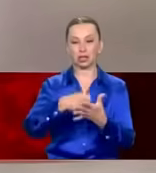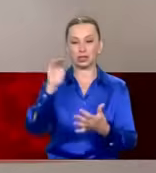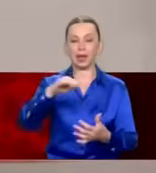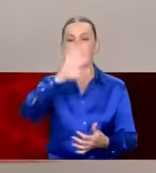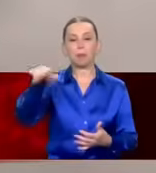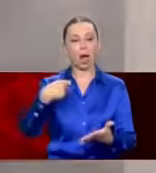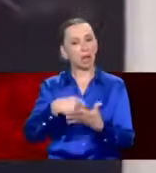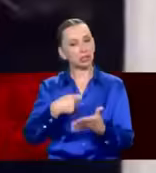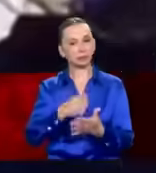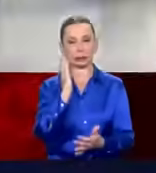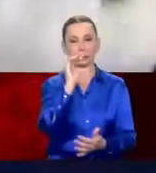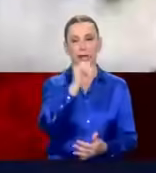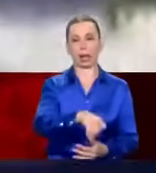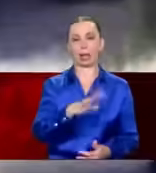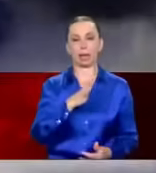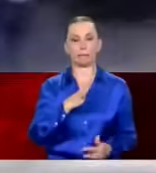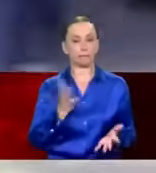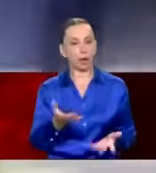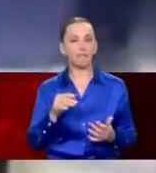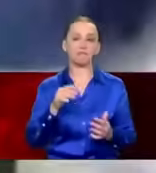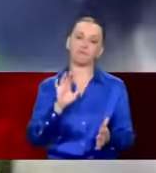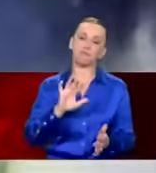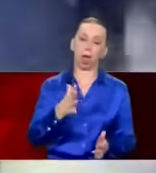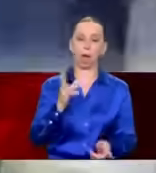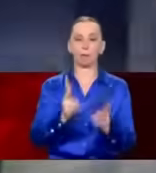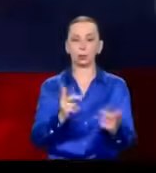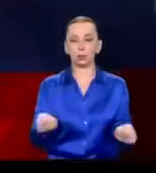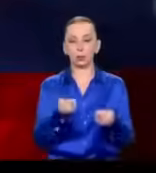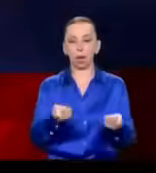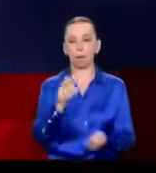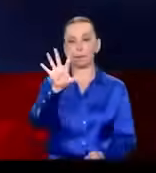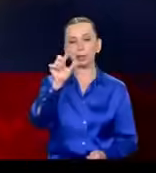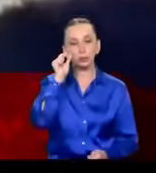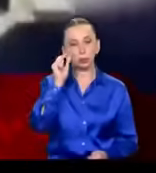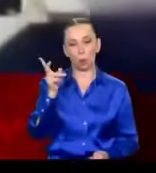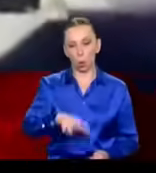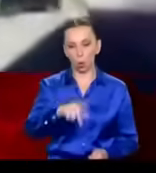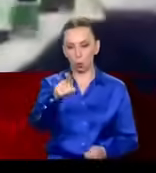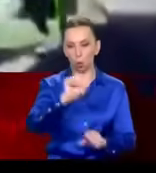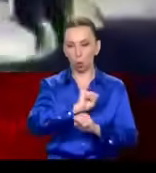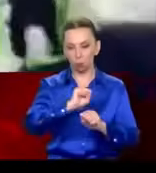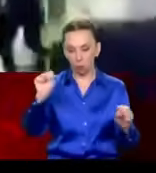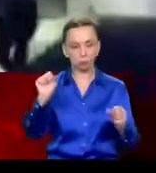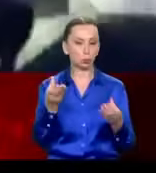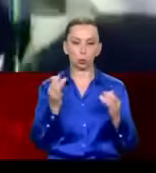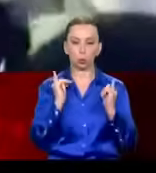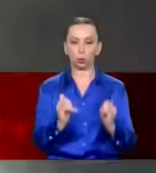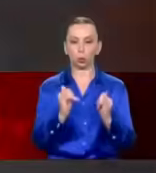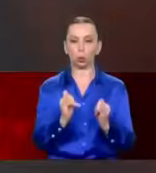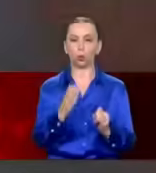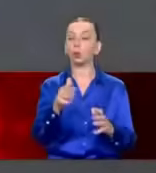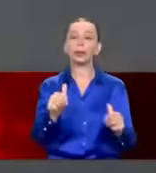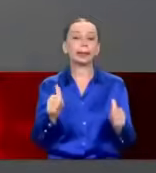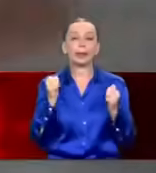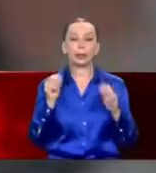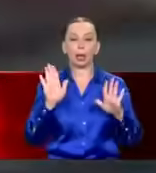Alışverişe giden de vardı, işinin başında olan da. 5 kişiyi hayattan koparan patlama kabus gibiydi. Geride